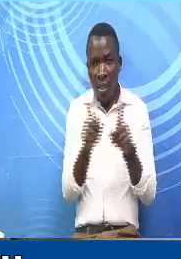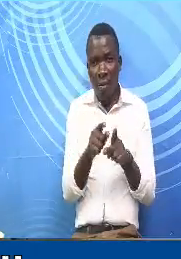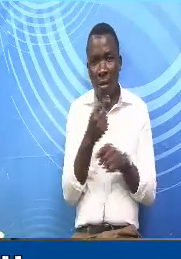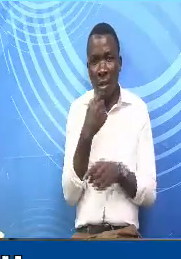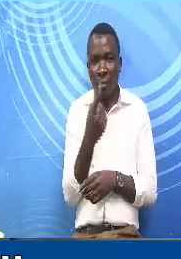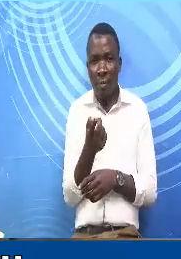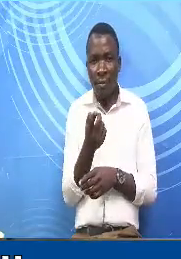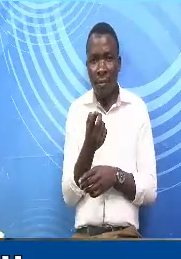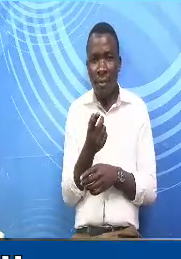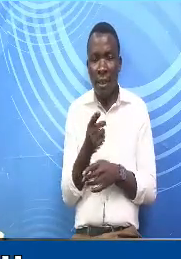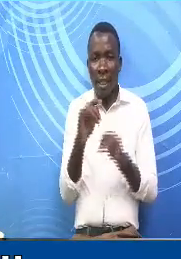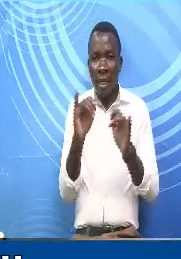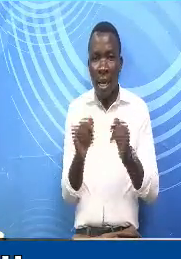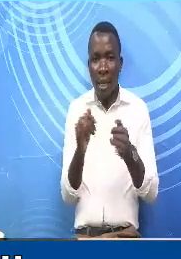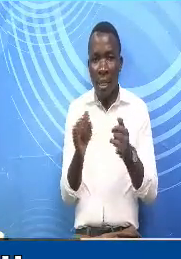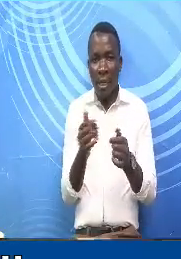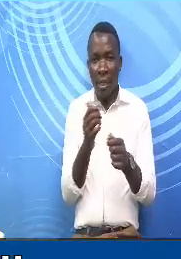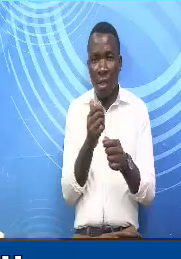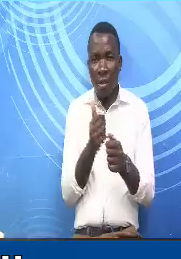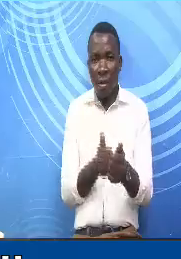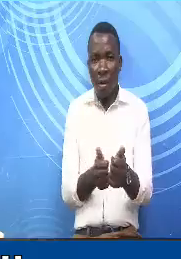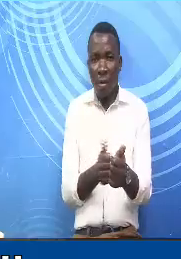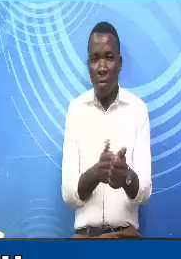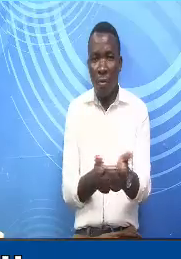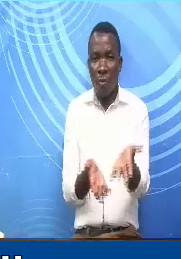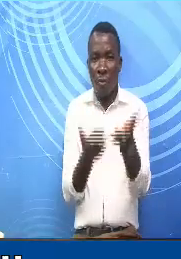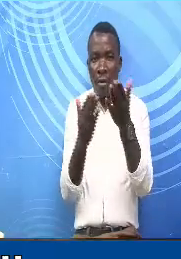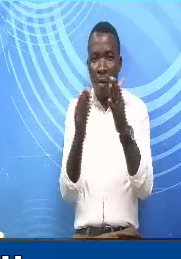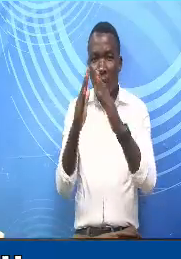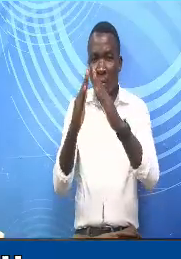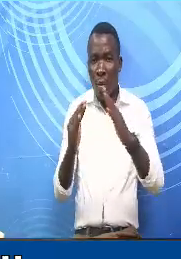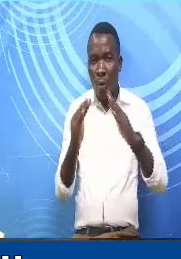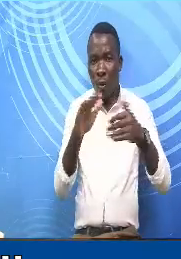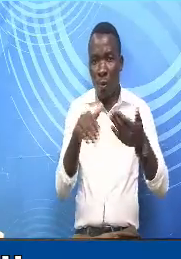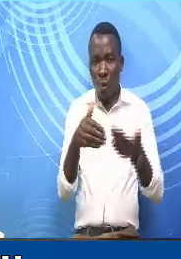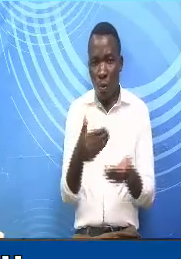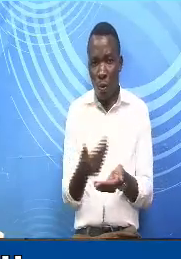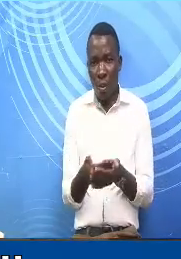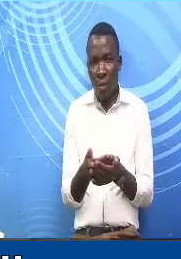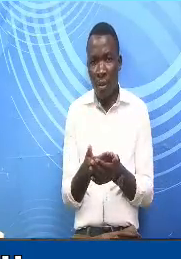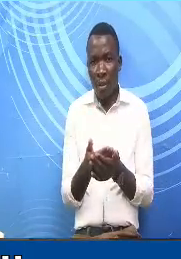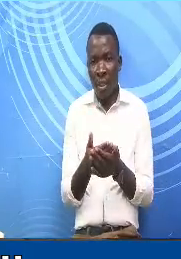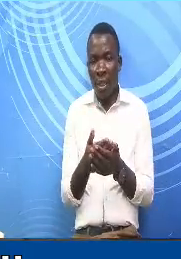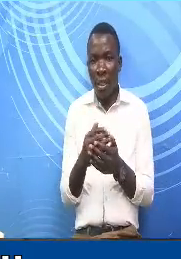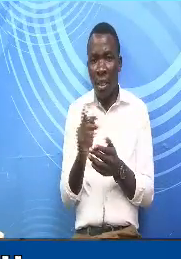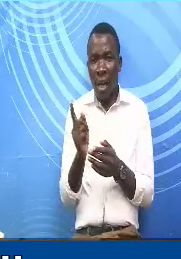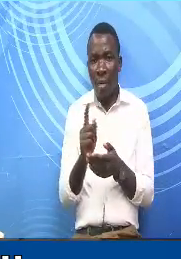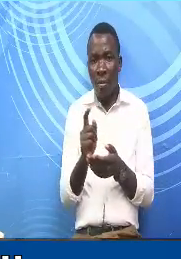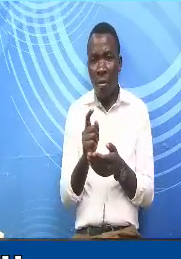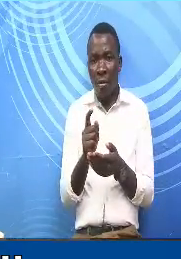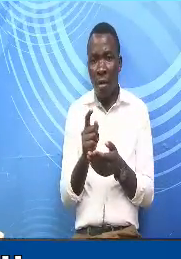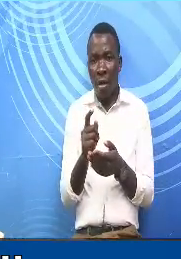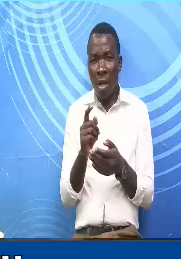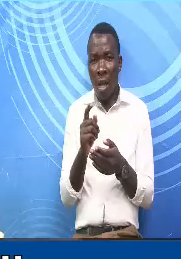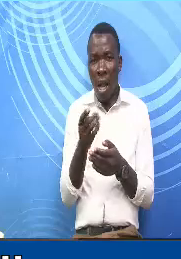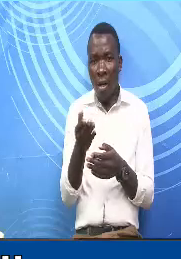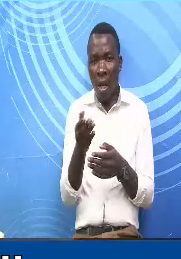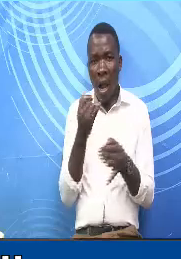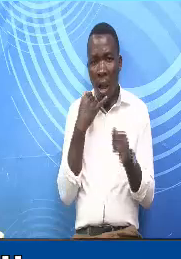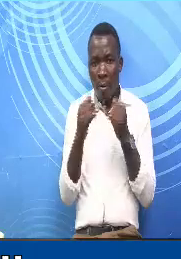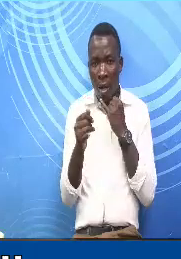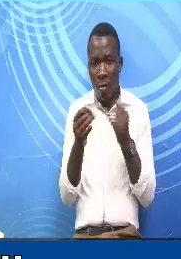na gerageje gukurikirana mu midugudu yose ntabwo ahubwo amakuru wampawe ko ngo